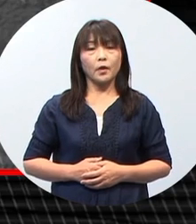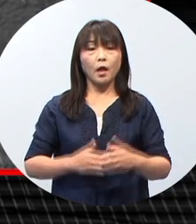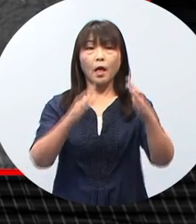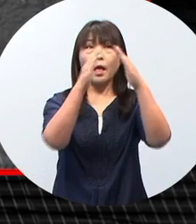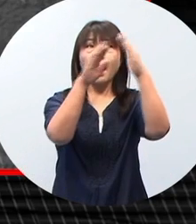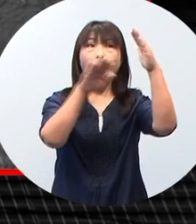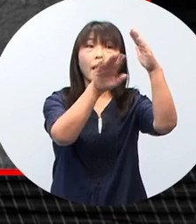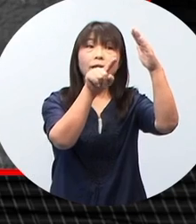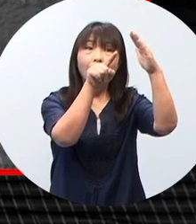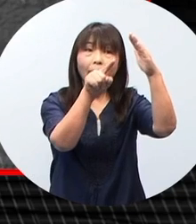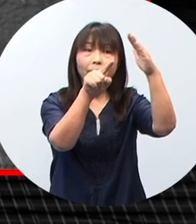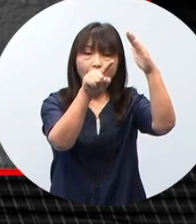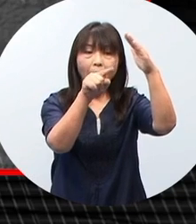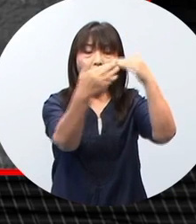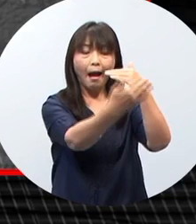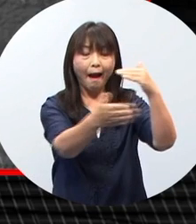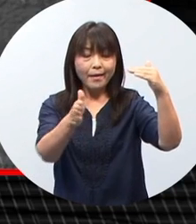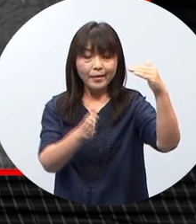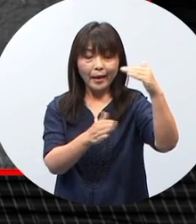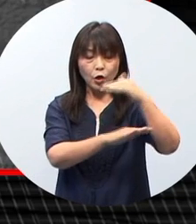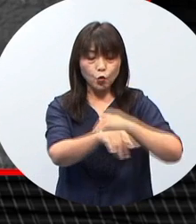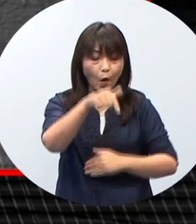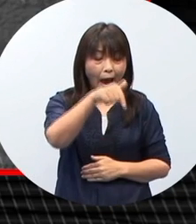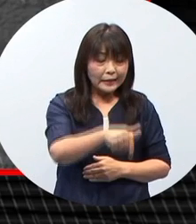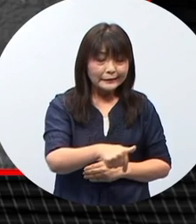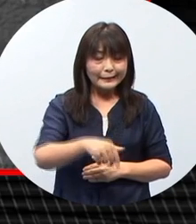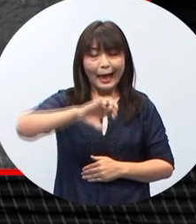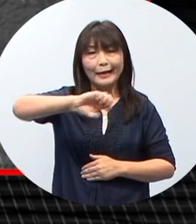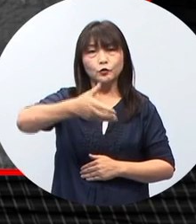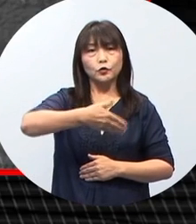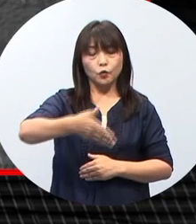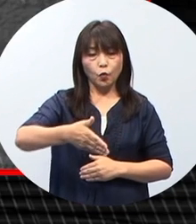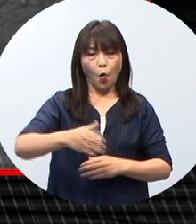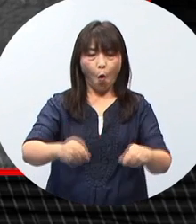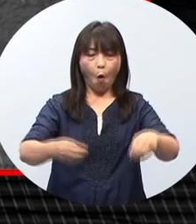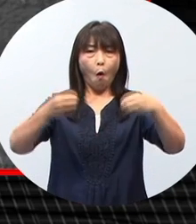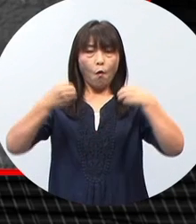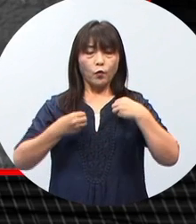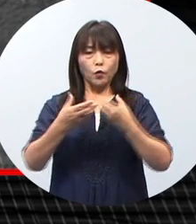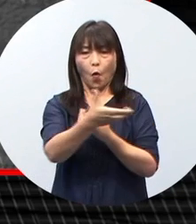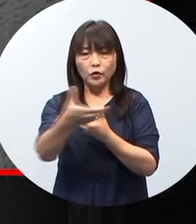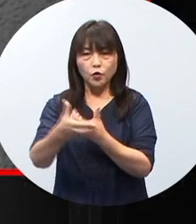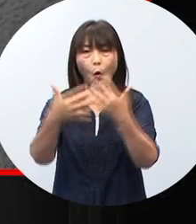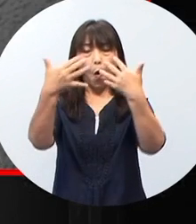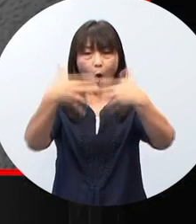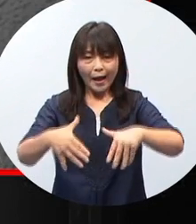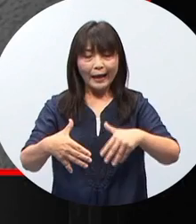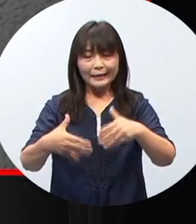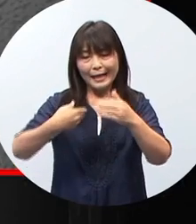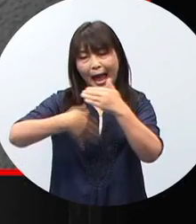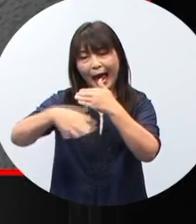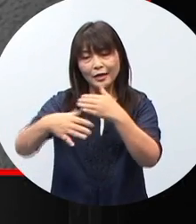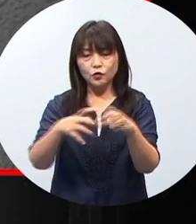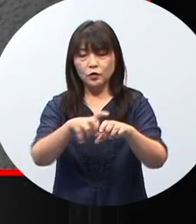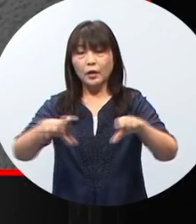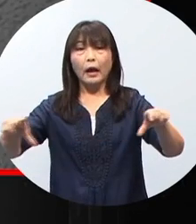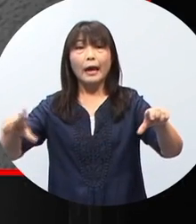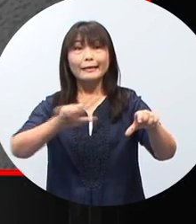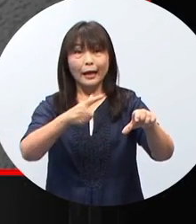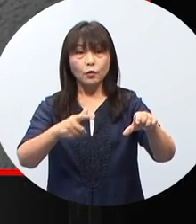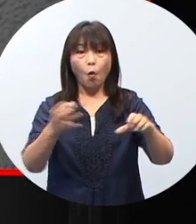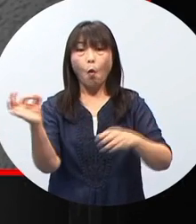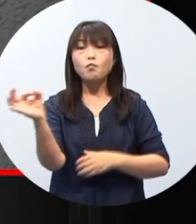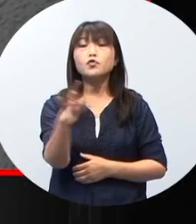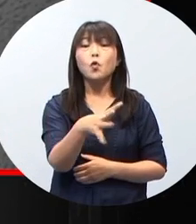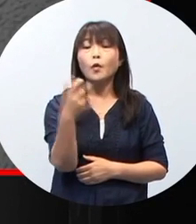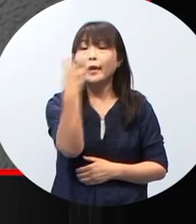屋根、外壁、床下、水道、布団、消火器、排水管など無料で点検をしますと